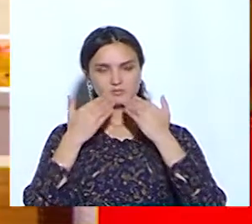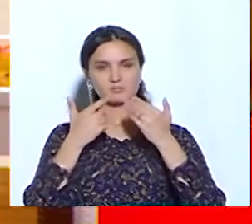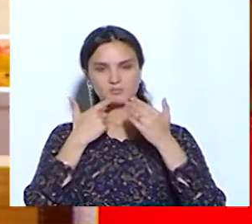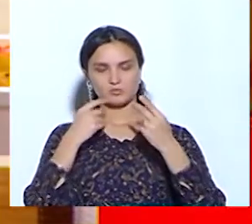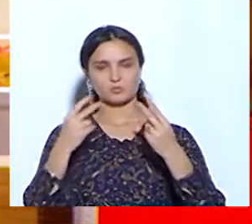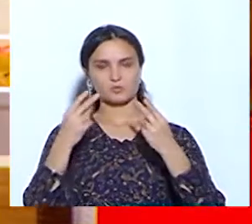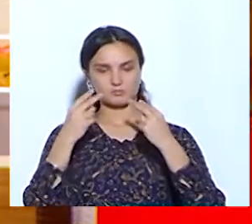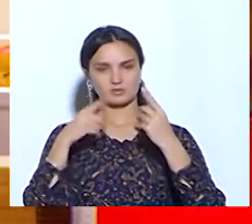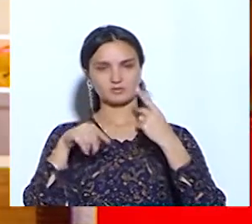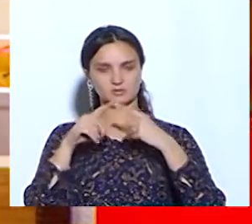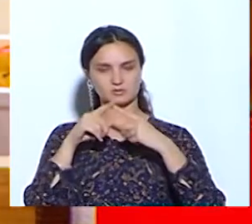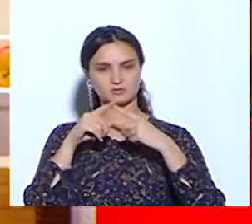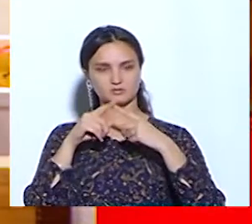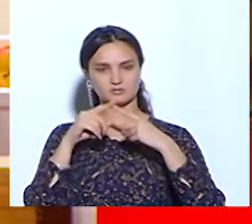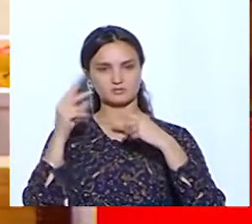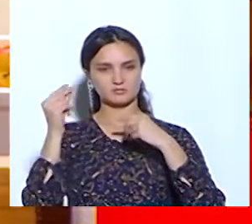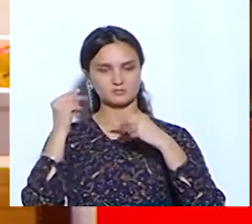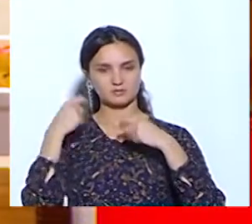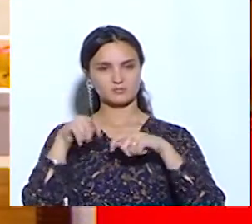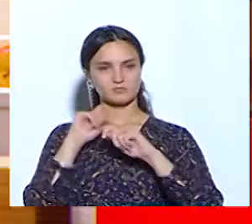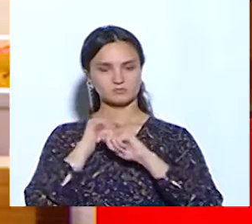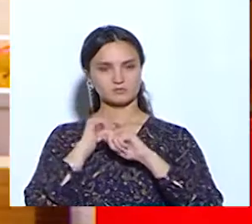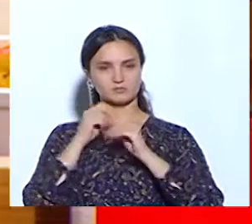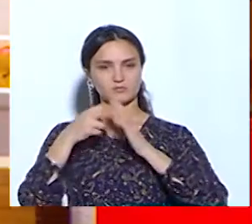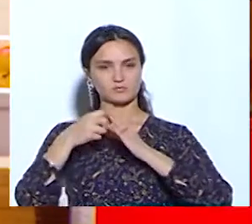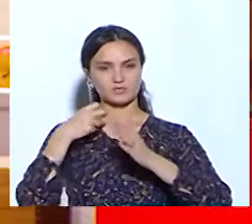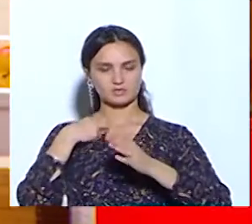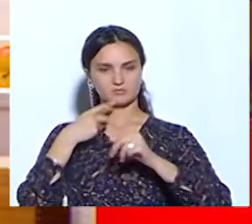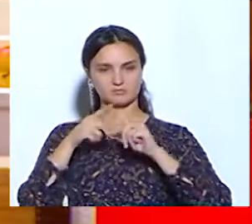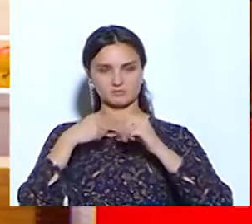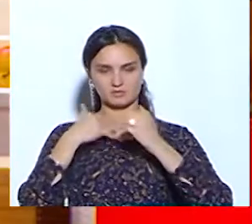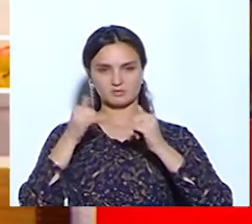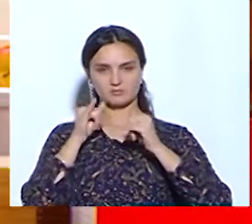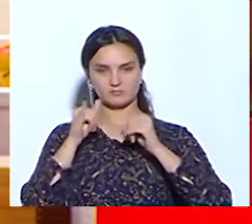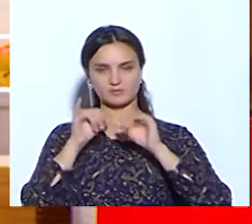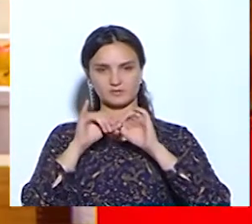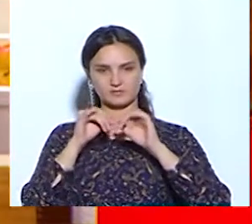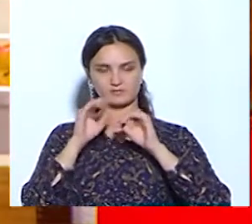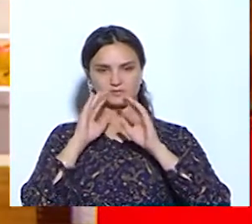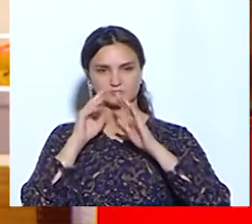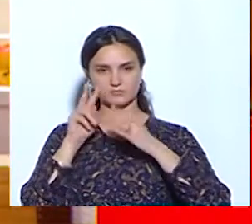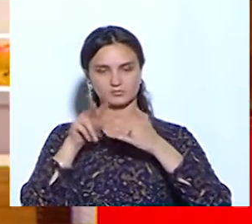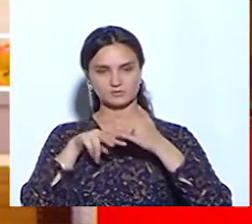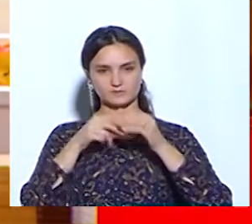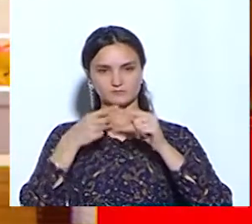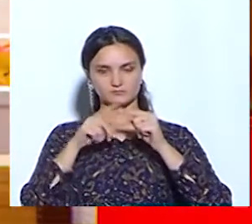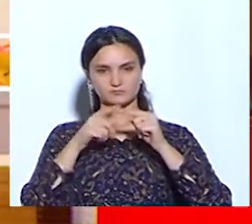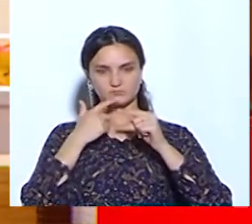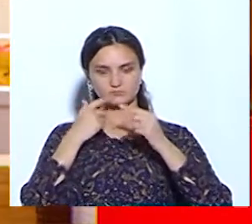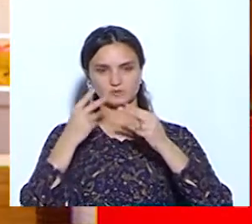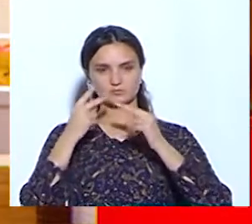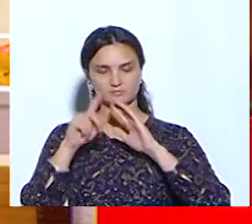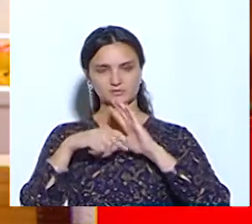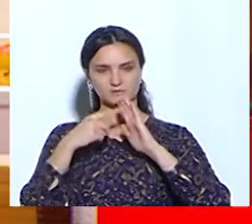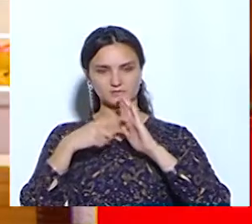მაყურებელმა, ახლა პროდიუსერმა გადმოგცა, მოგწერა. მე ამ წუთას ვერ ვადევნებ თაყვანს Facebook-ს და მაყურებელი